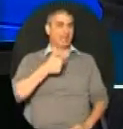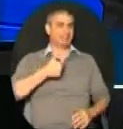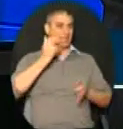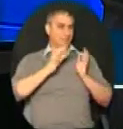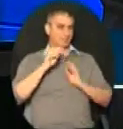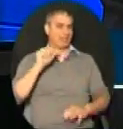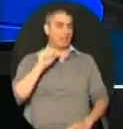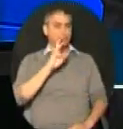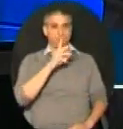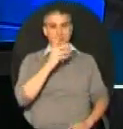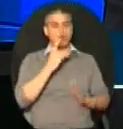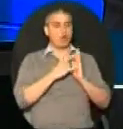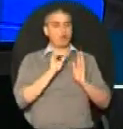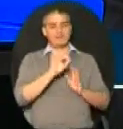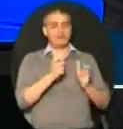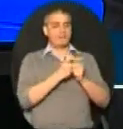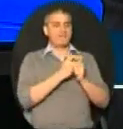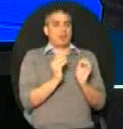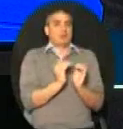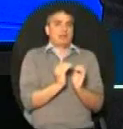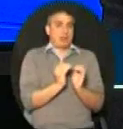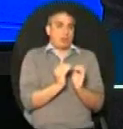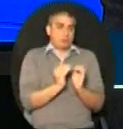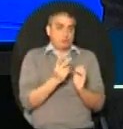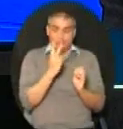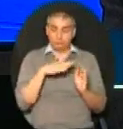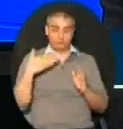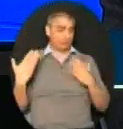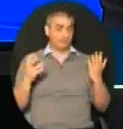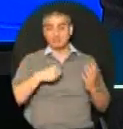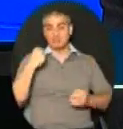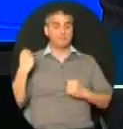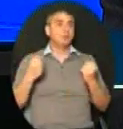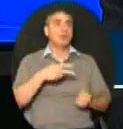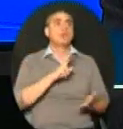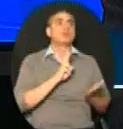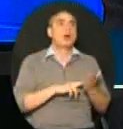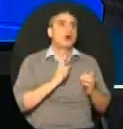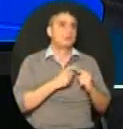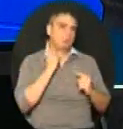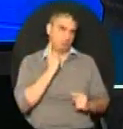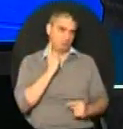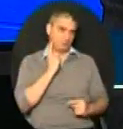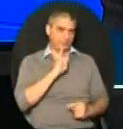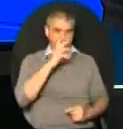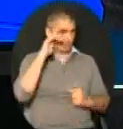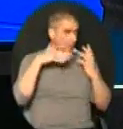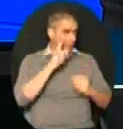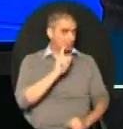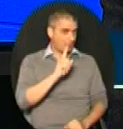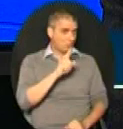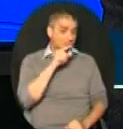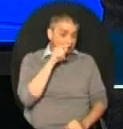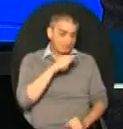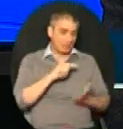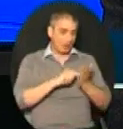הזה יפגע במפלגות קטנות, משני צידי המפה, הוא נכון ומדויק, ואל תתבלבלו.